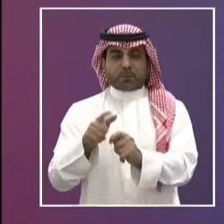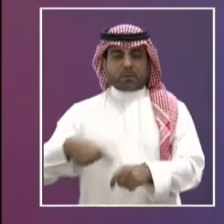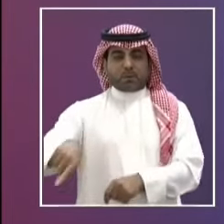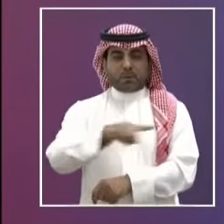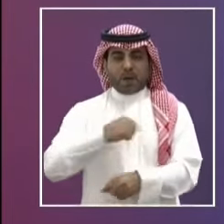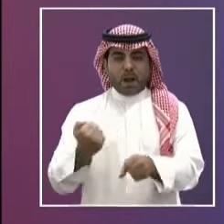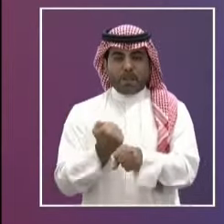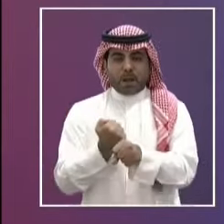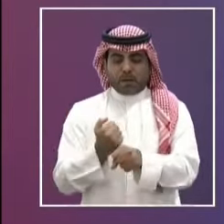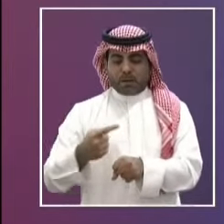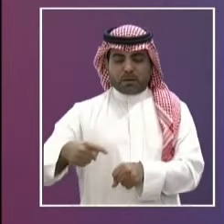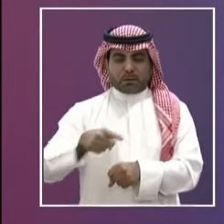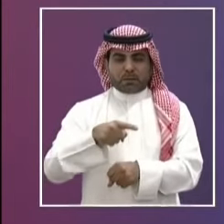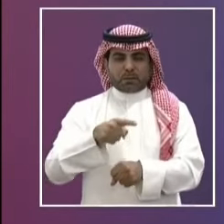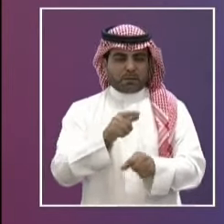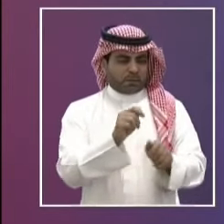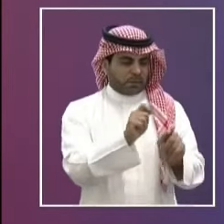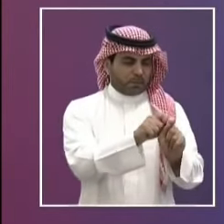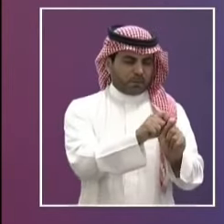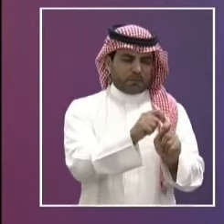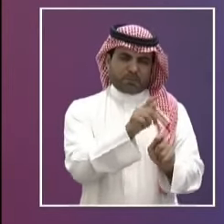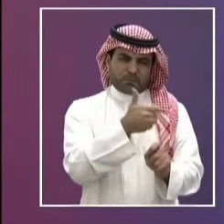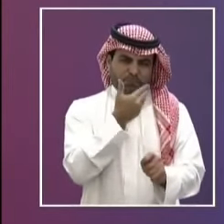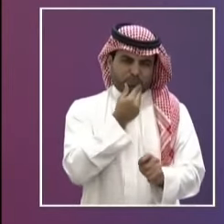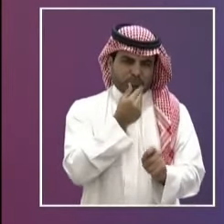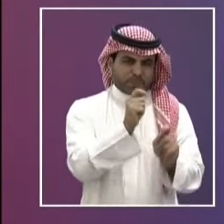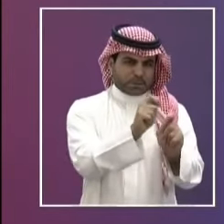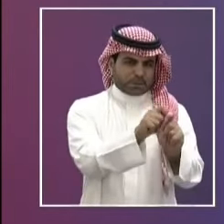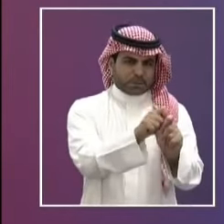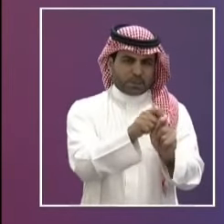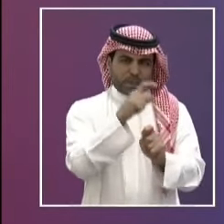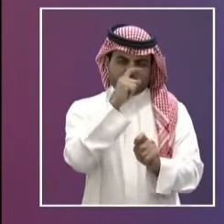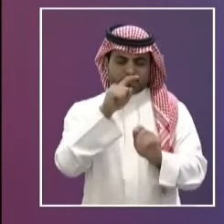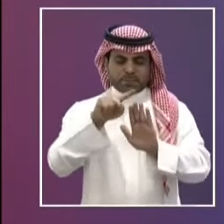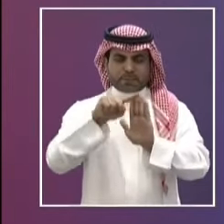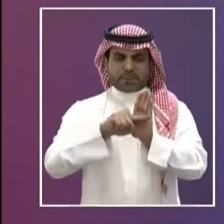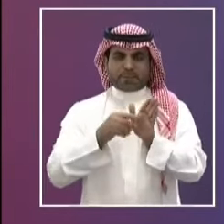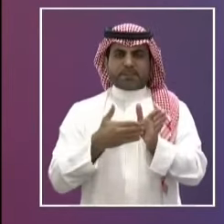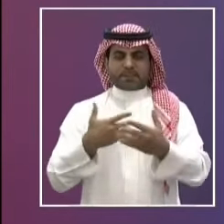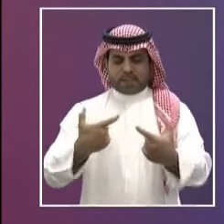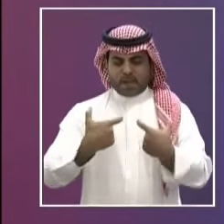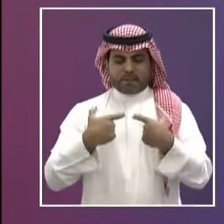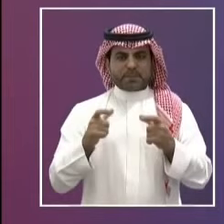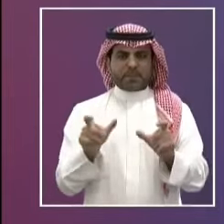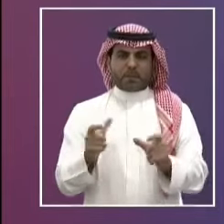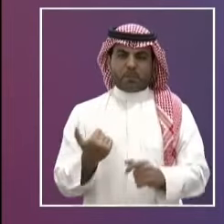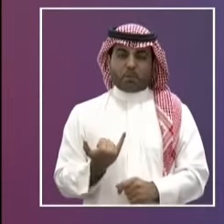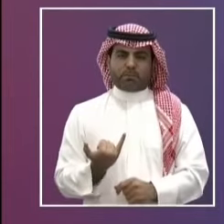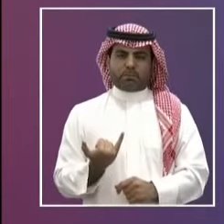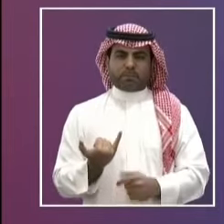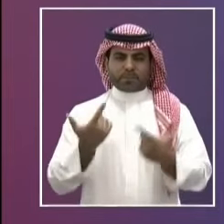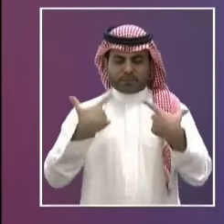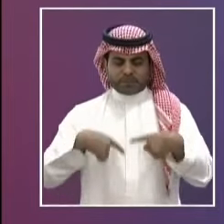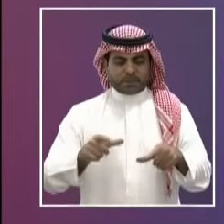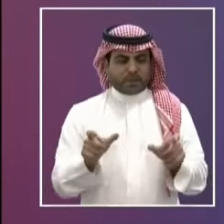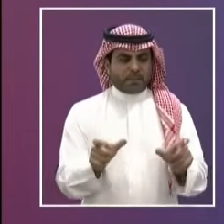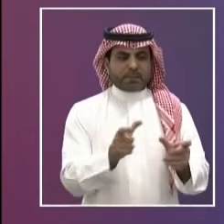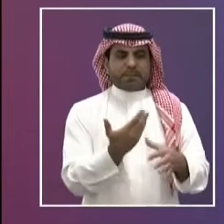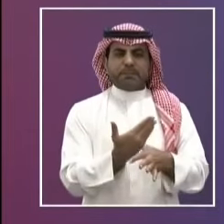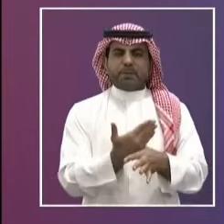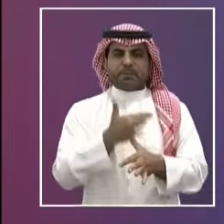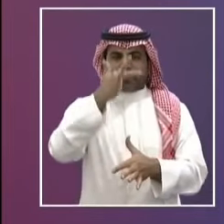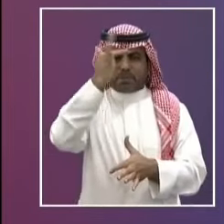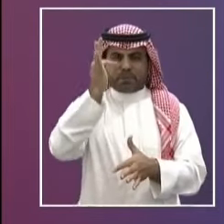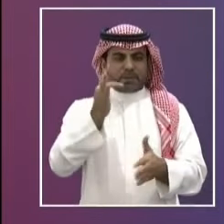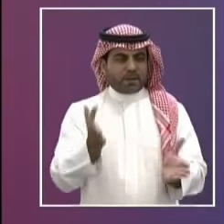العمل المسؤولين في المواقع بأن يكون لديهم ضباط للسلامة ومتابعة لأمور السلامة، وحث على هذه الأمور لمنع مثل